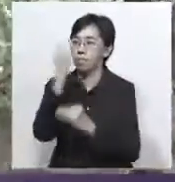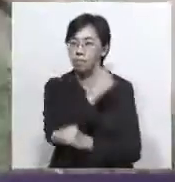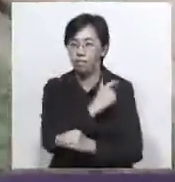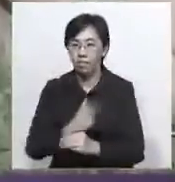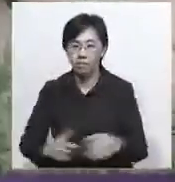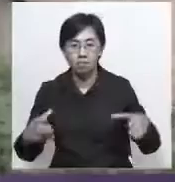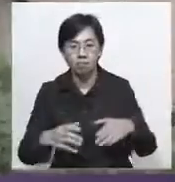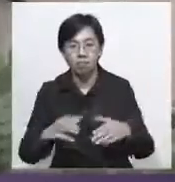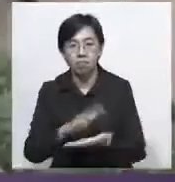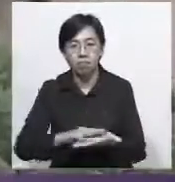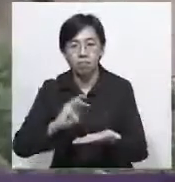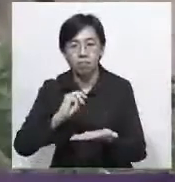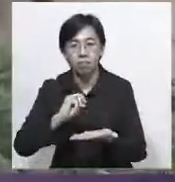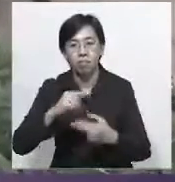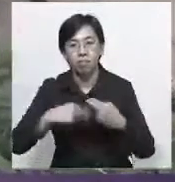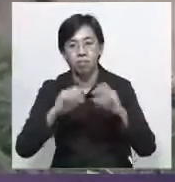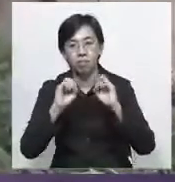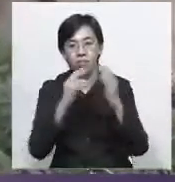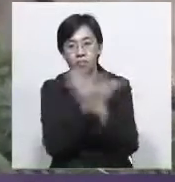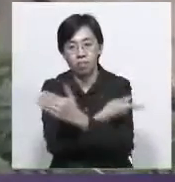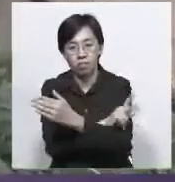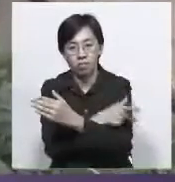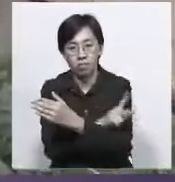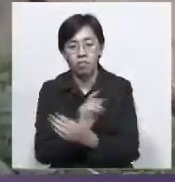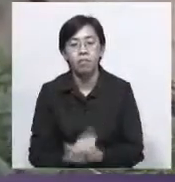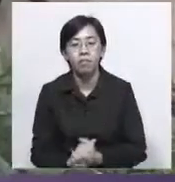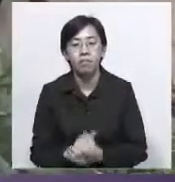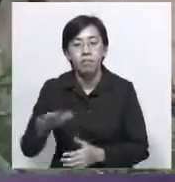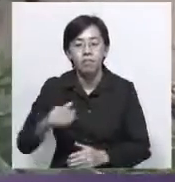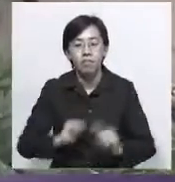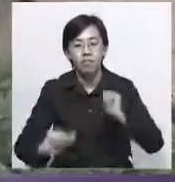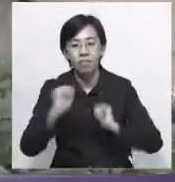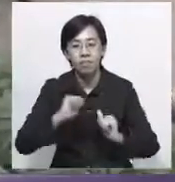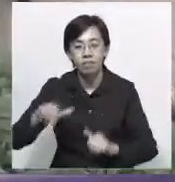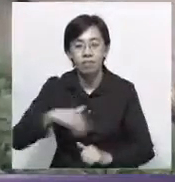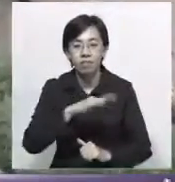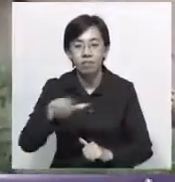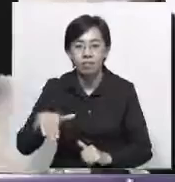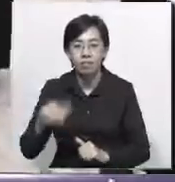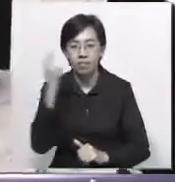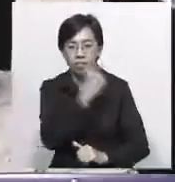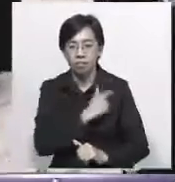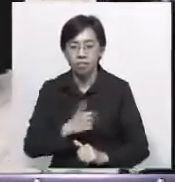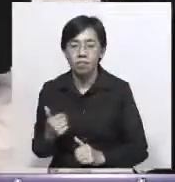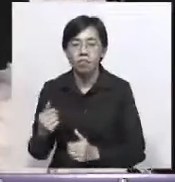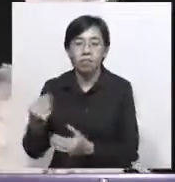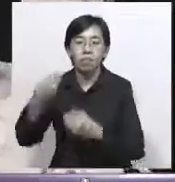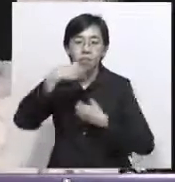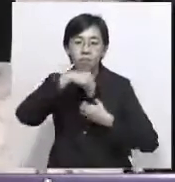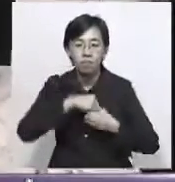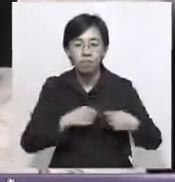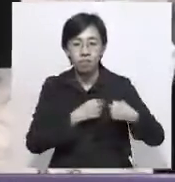นิกมหาวิทยาลัยราชภัฏภูเก็ตการแสดงพระองค์จะสถิตอยู่ในหัวใจไทยนิรันดร์โดยสาขาวิชาศิลปะการจัด